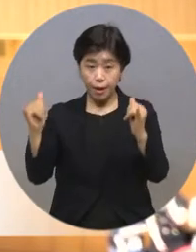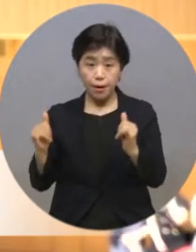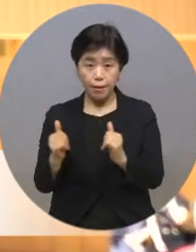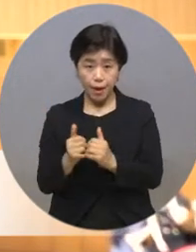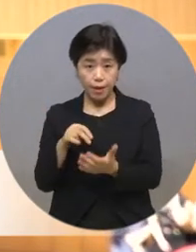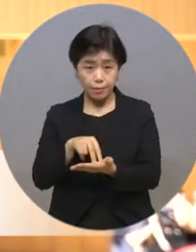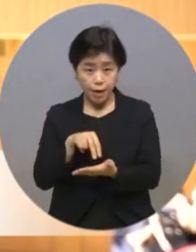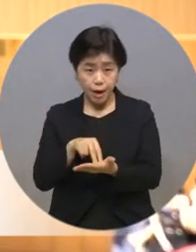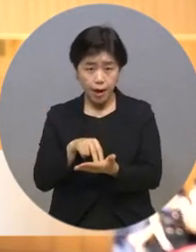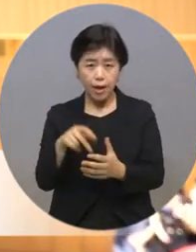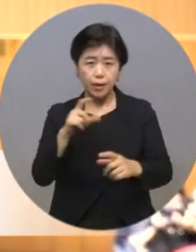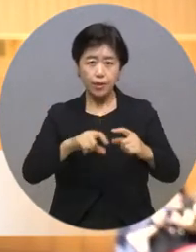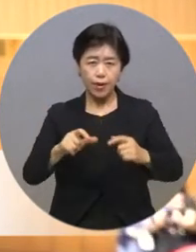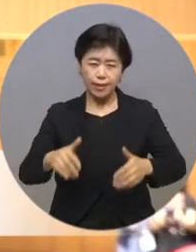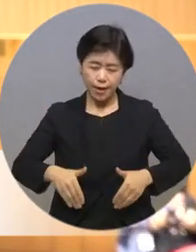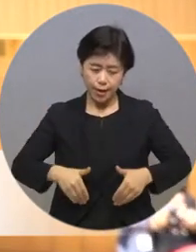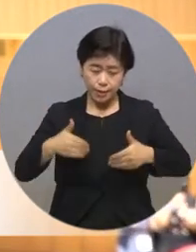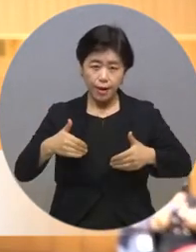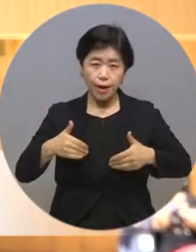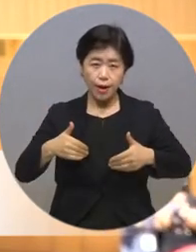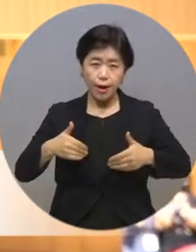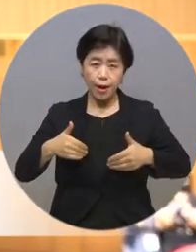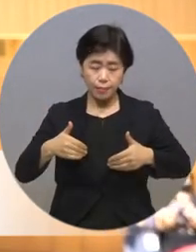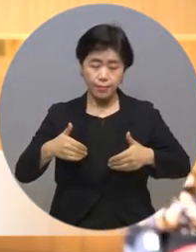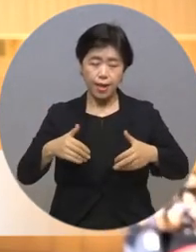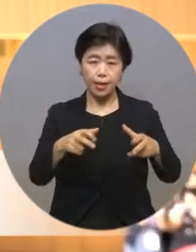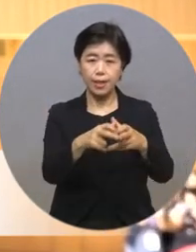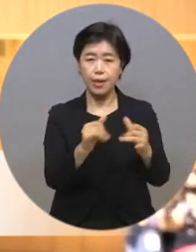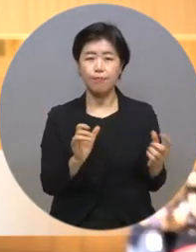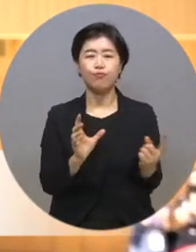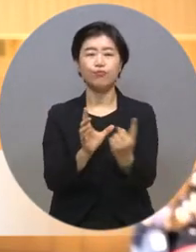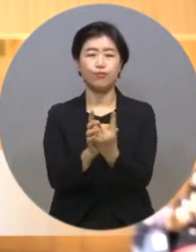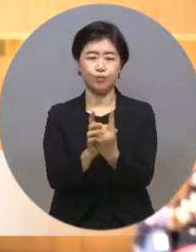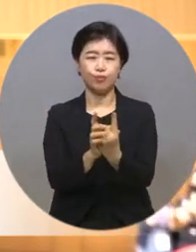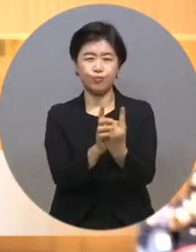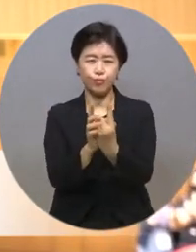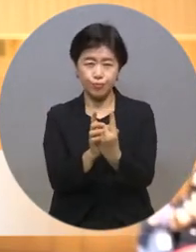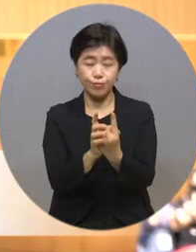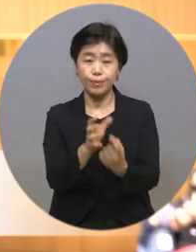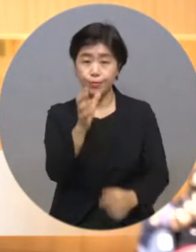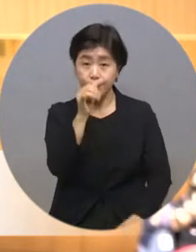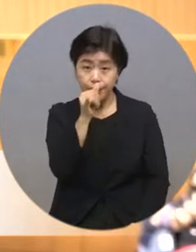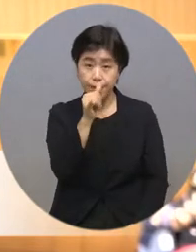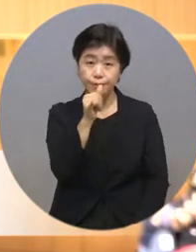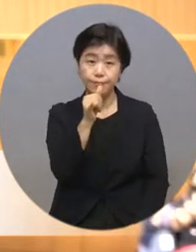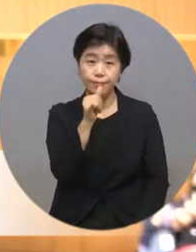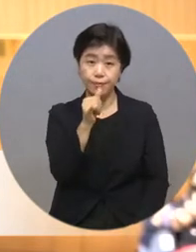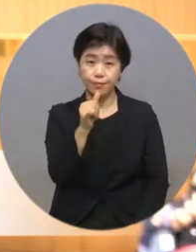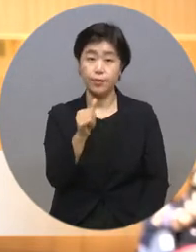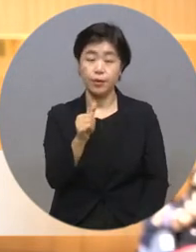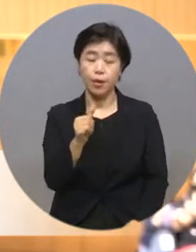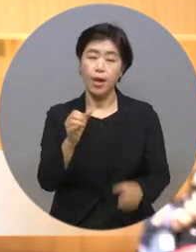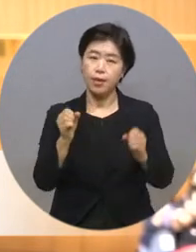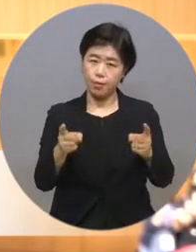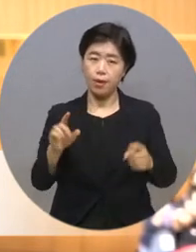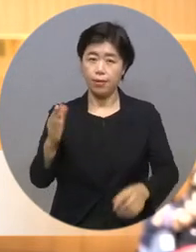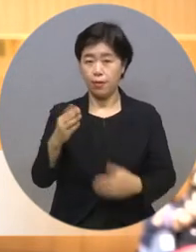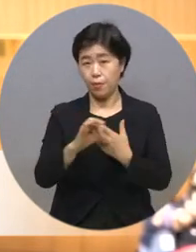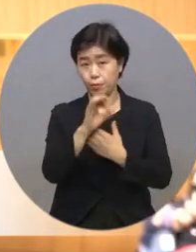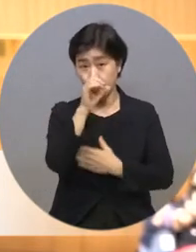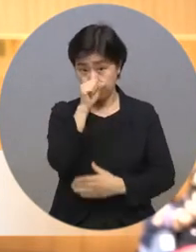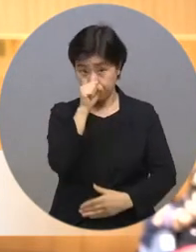우리 사회가 좀 더 따뜻하고 좀 더 화합이 될 수 있는 그런 방향으로